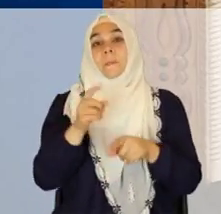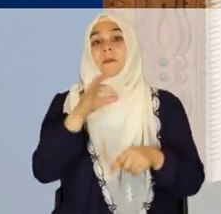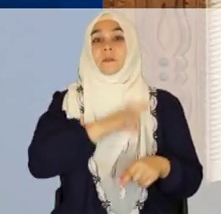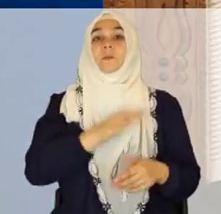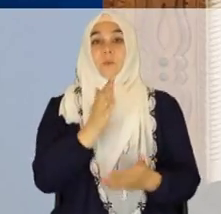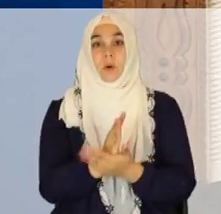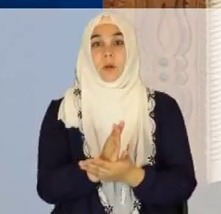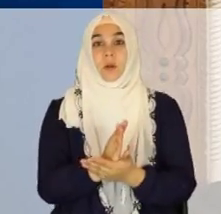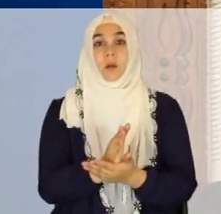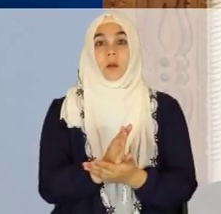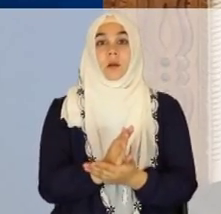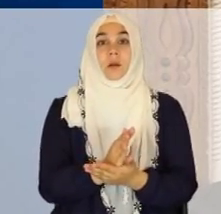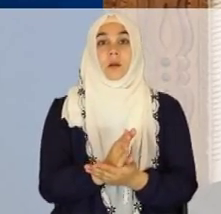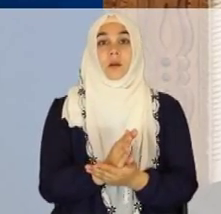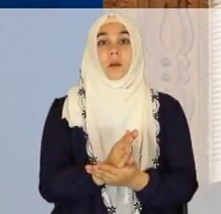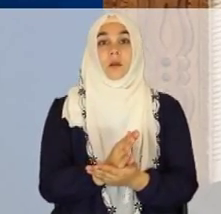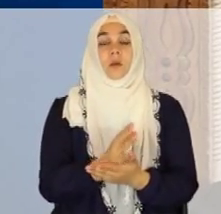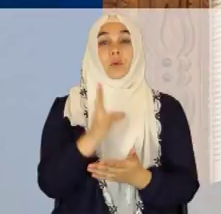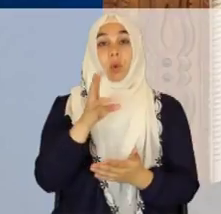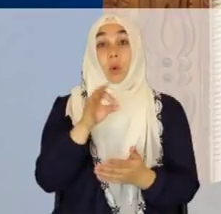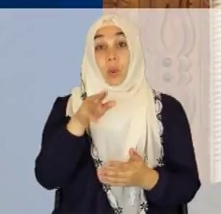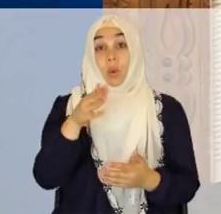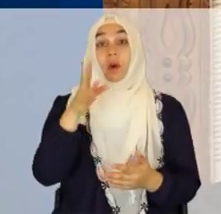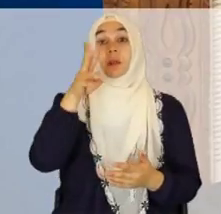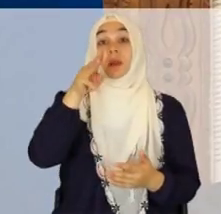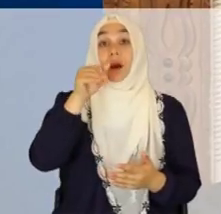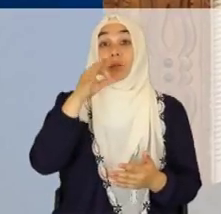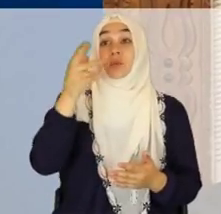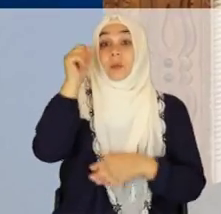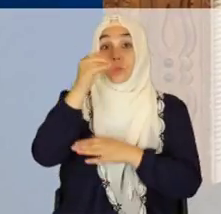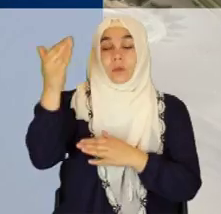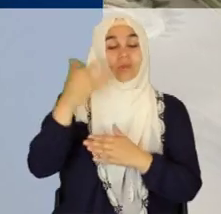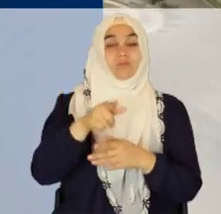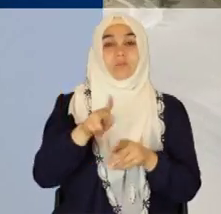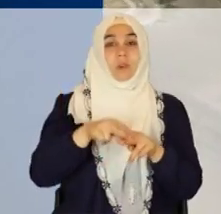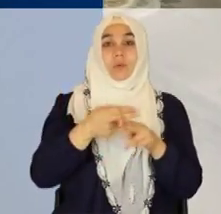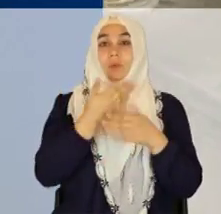foyda, ko'zlanadigan foyda bor. Haligi ta'abbudiy ibodatda bu yo'q.